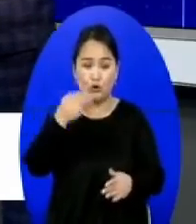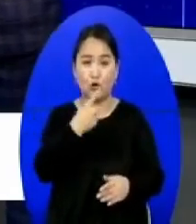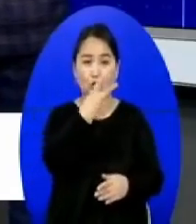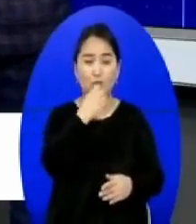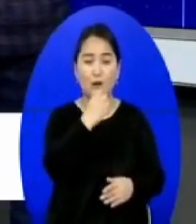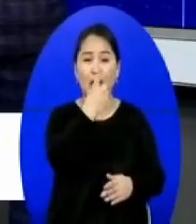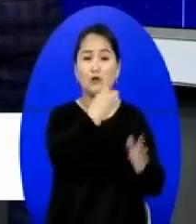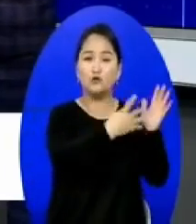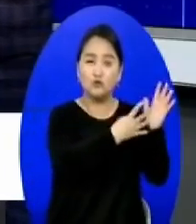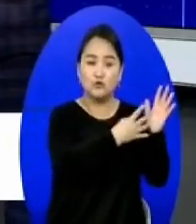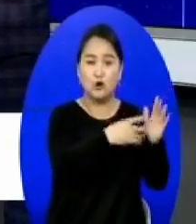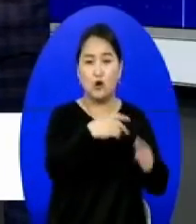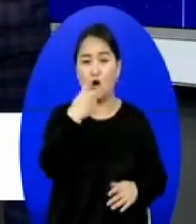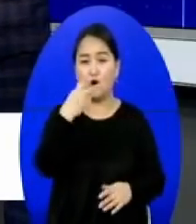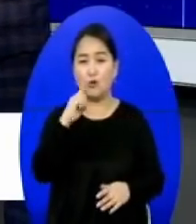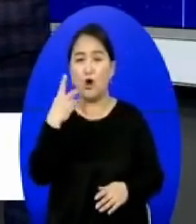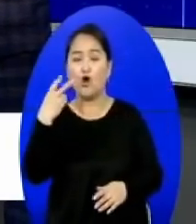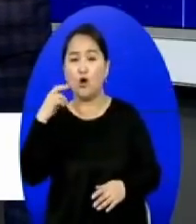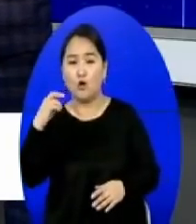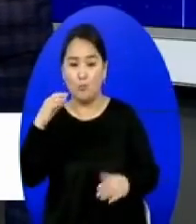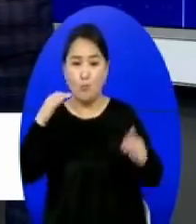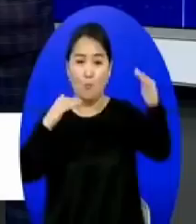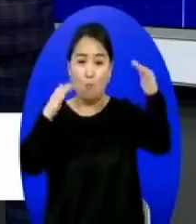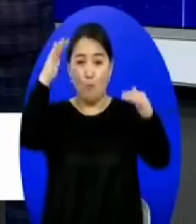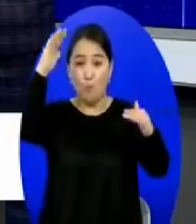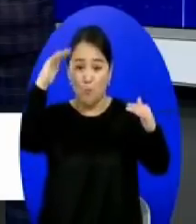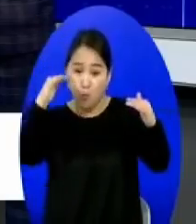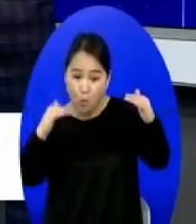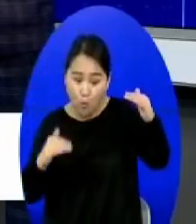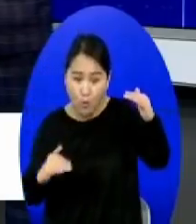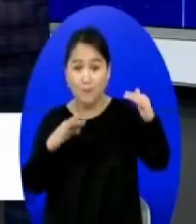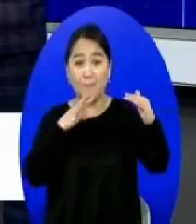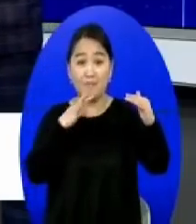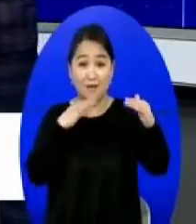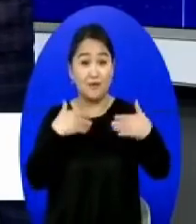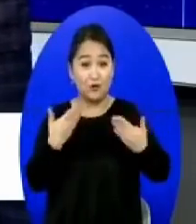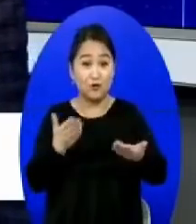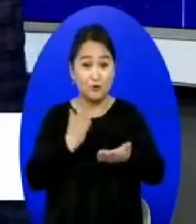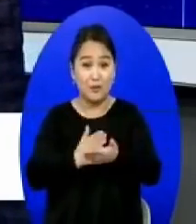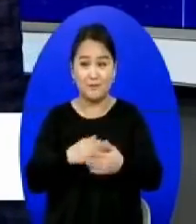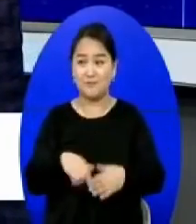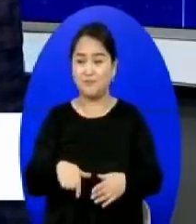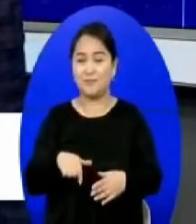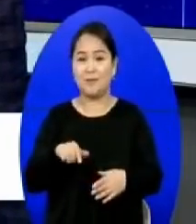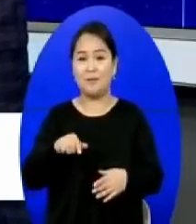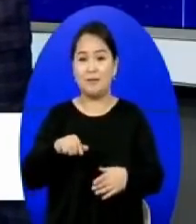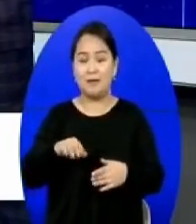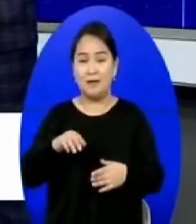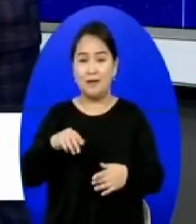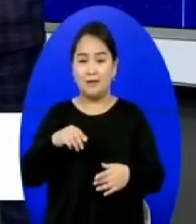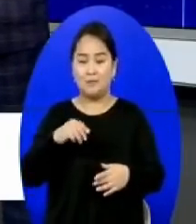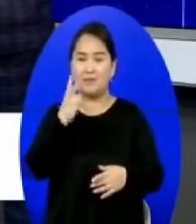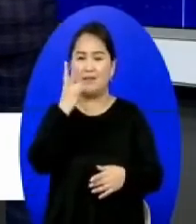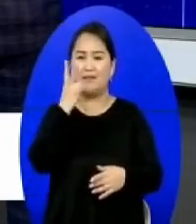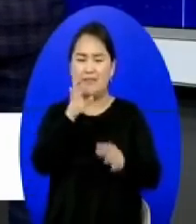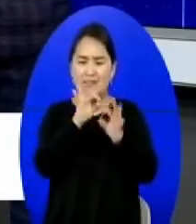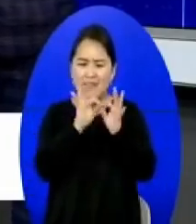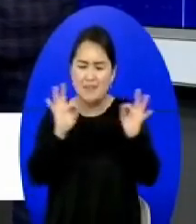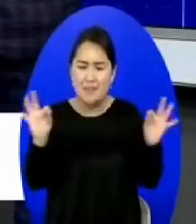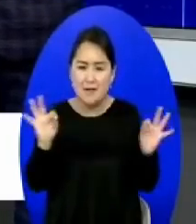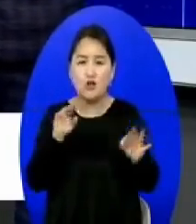2020 оны хувьд бол одоо буурсан үзүүлэлт гарсан гэдэг мэдээллийг өгж байна. За дараагийн мэдээж тоосон зур бол нарийн ширхэг тоосон зур